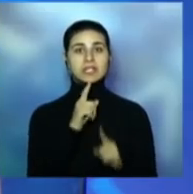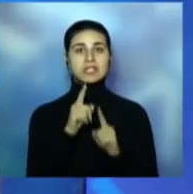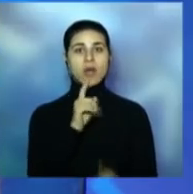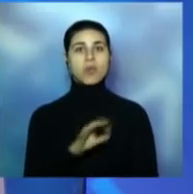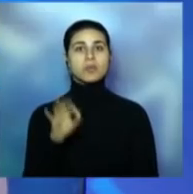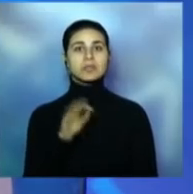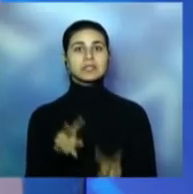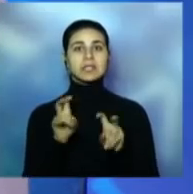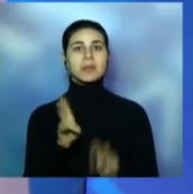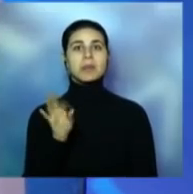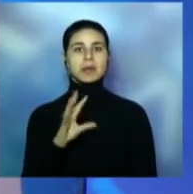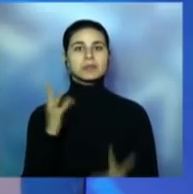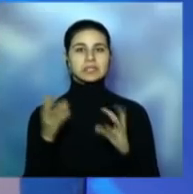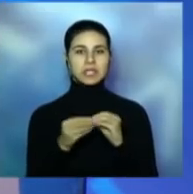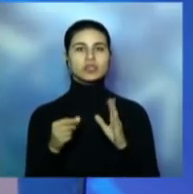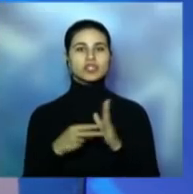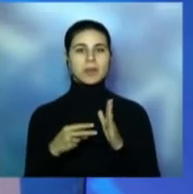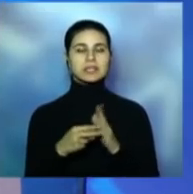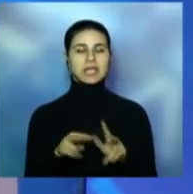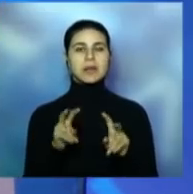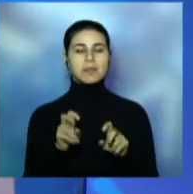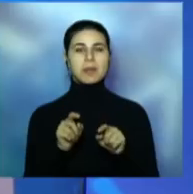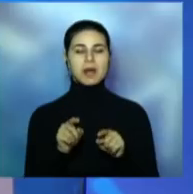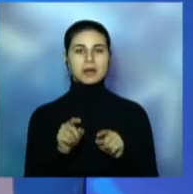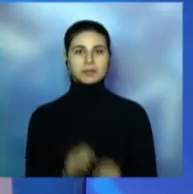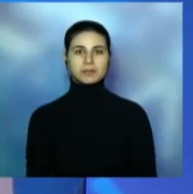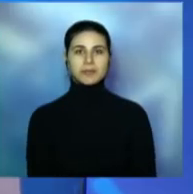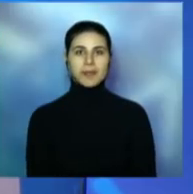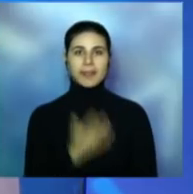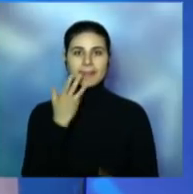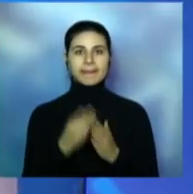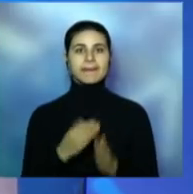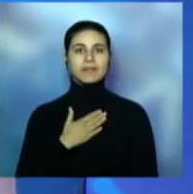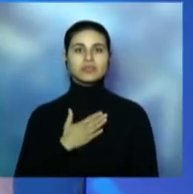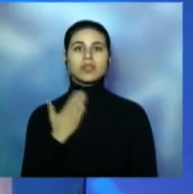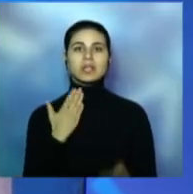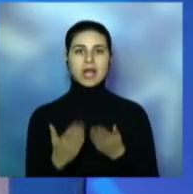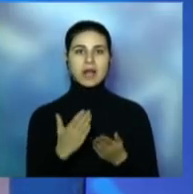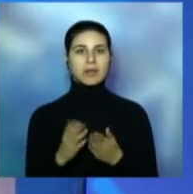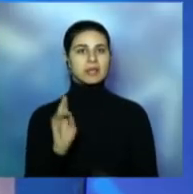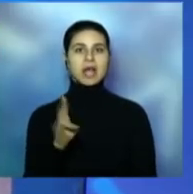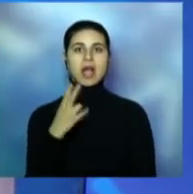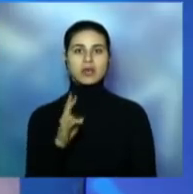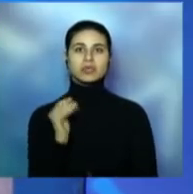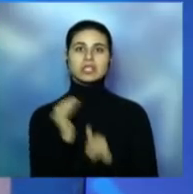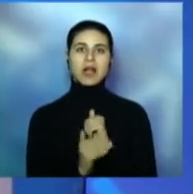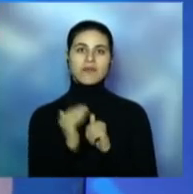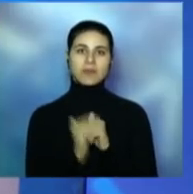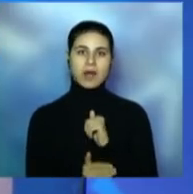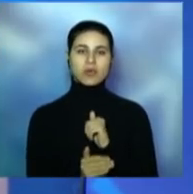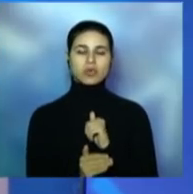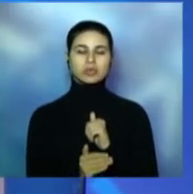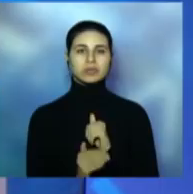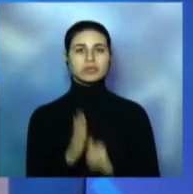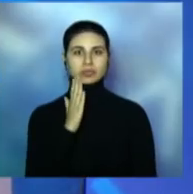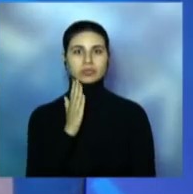თემა, მაგრამ ზოგადად შეფასება ჩვენ ალბათ არ უნდა დავმალოთ